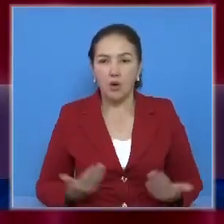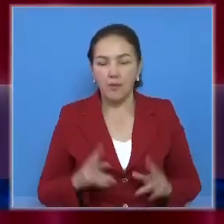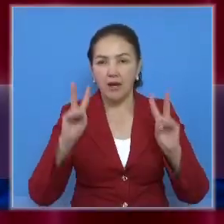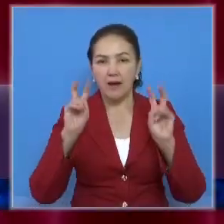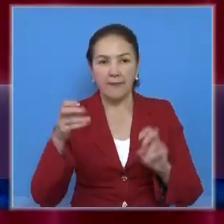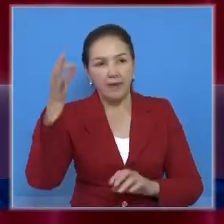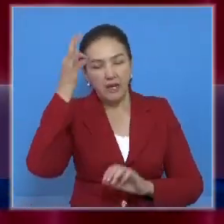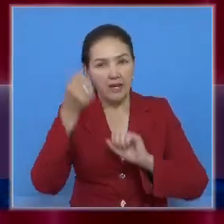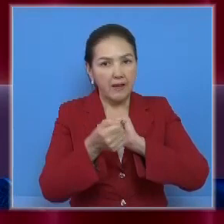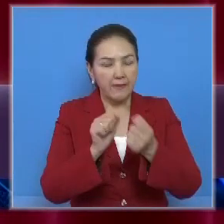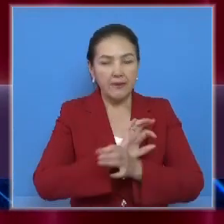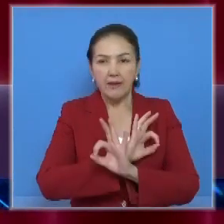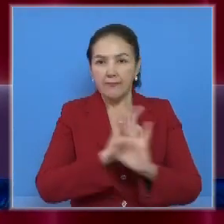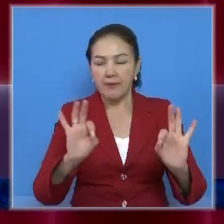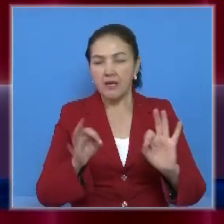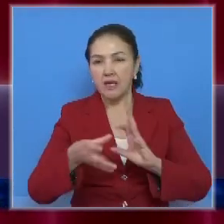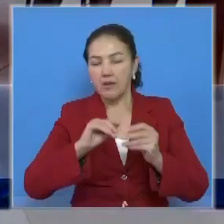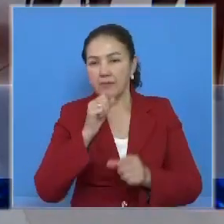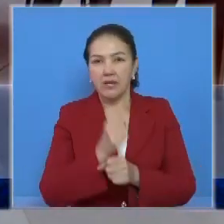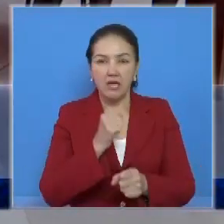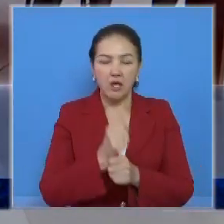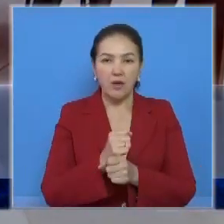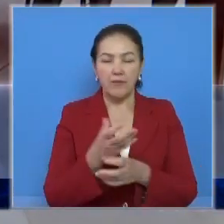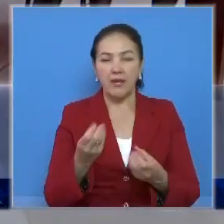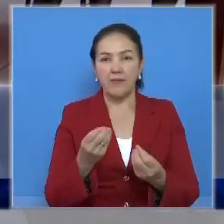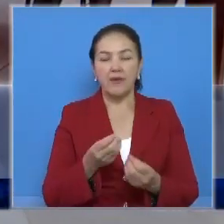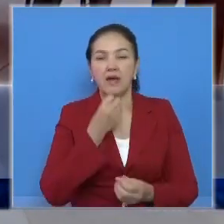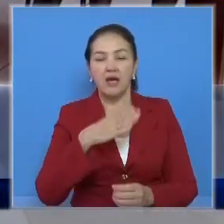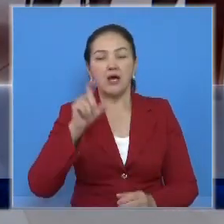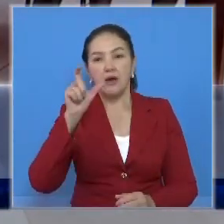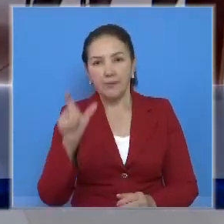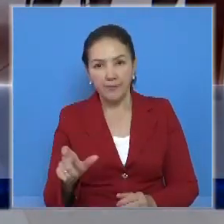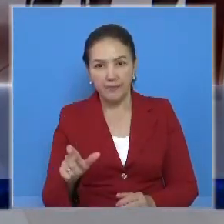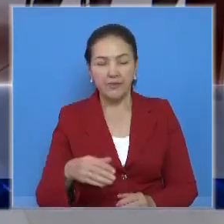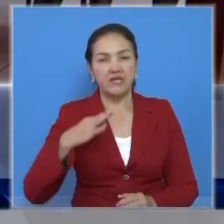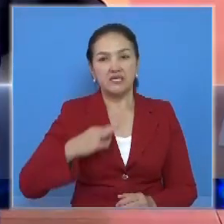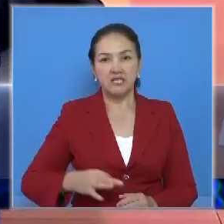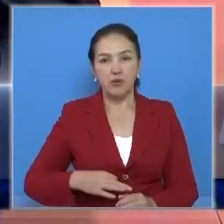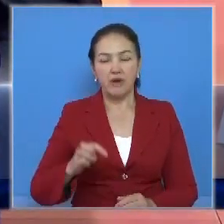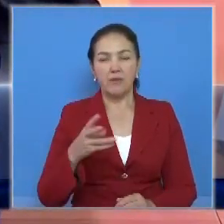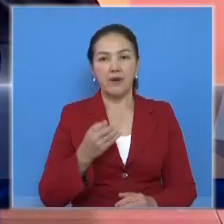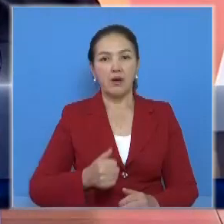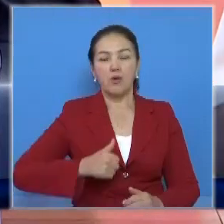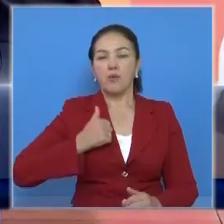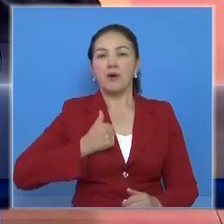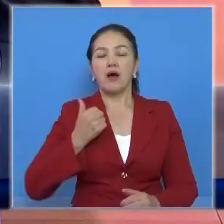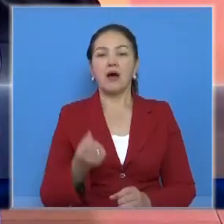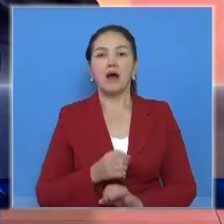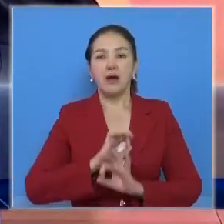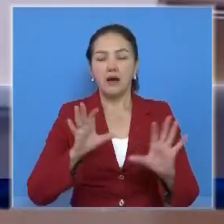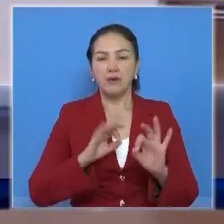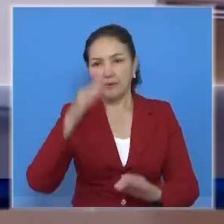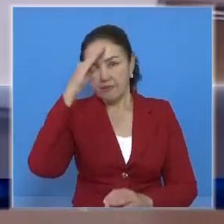он запомнился не только как прекрасный общественный деятель, но и как хороший человек. Его сын Маман Жанбырбаев с гордостью говорит о своем